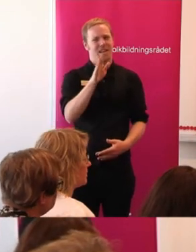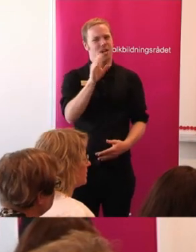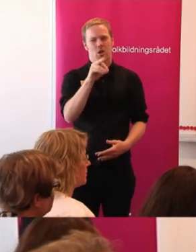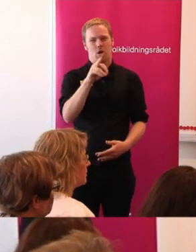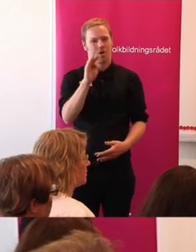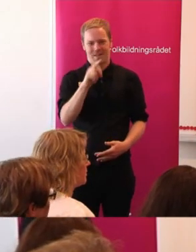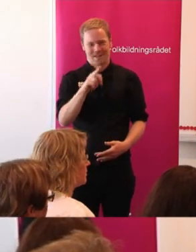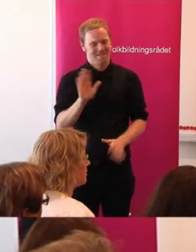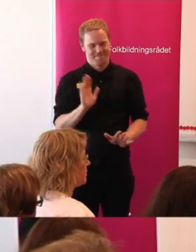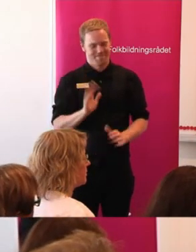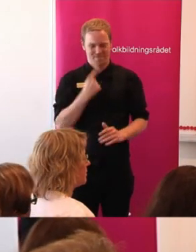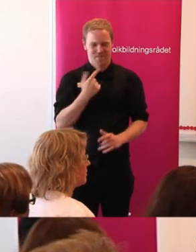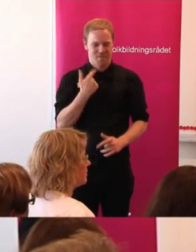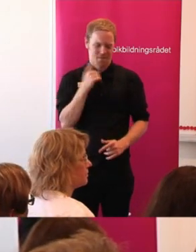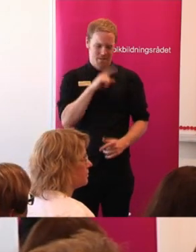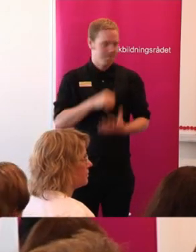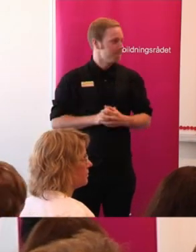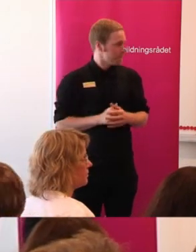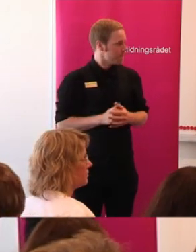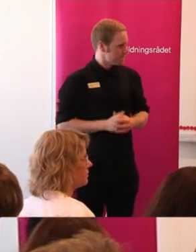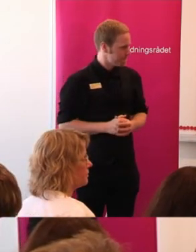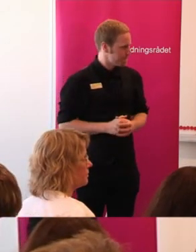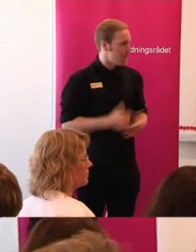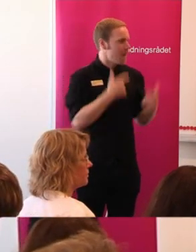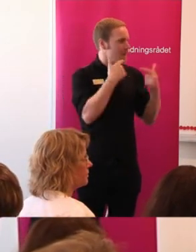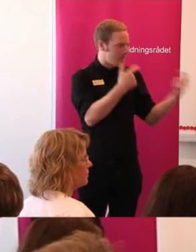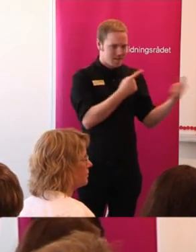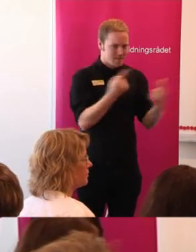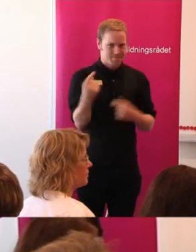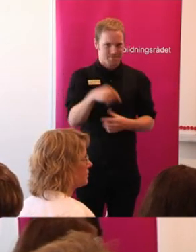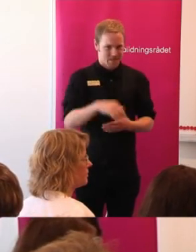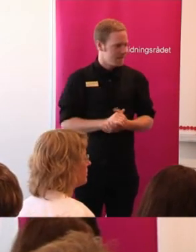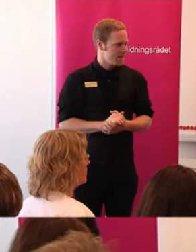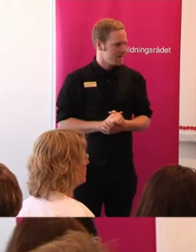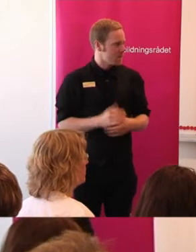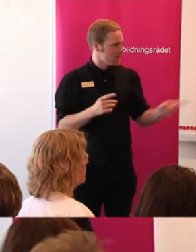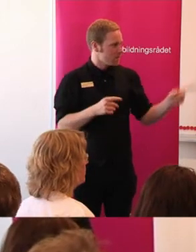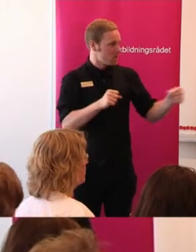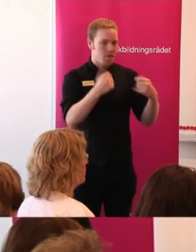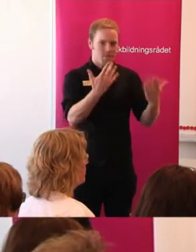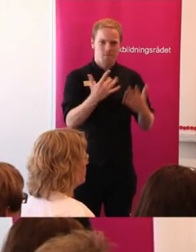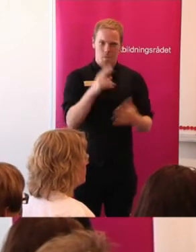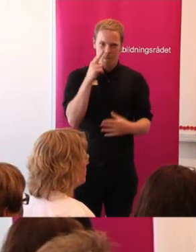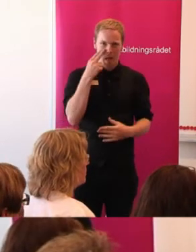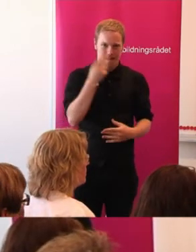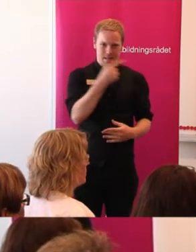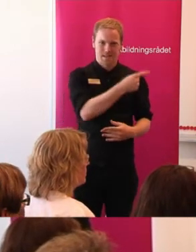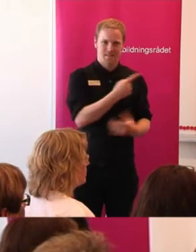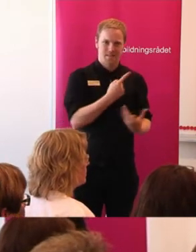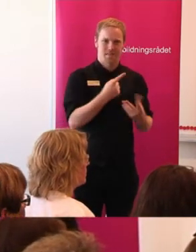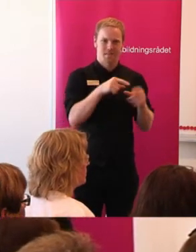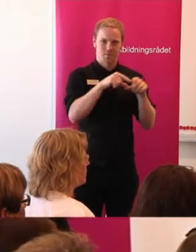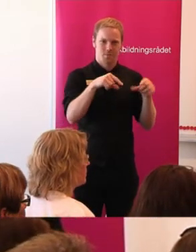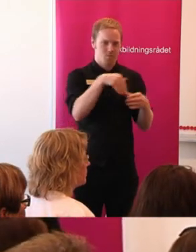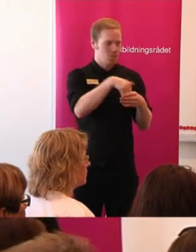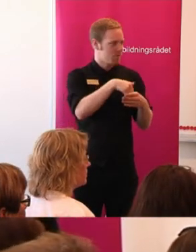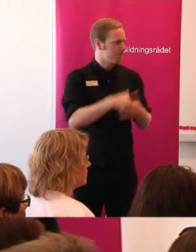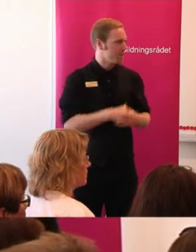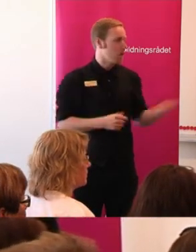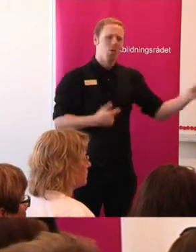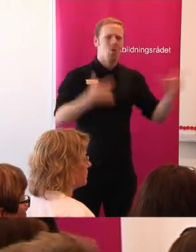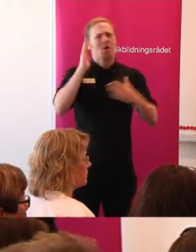om en liten stund. Det är helt okej att smita. Tack så hemskt mycket för att du kom hit. Du ska få en sån här lina kuvert av mig. Som tusen tack för hjälpen. Tack,